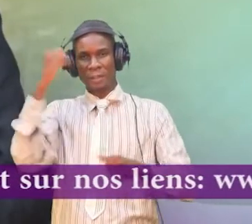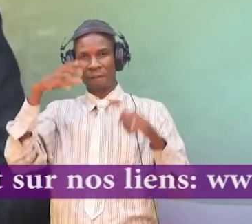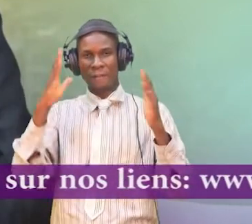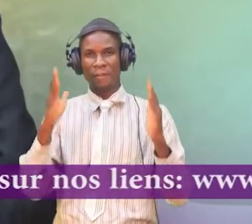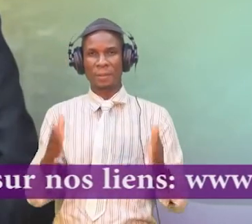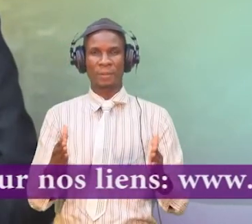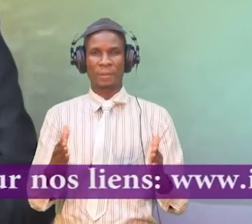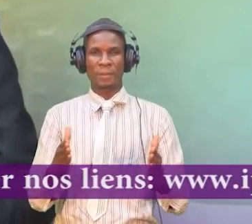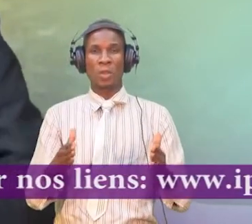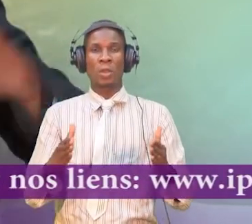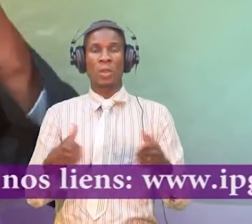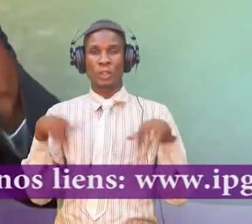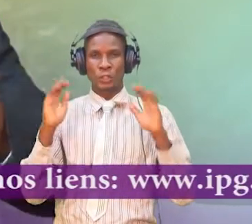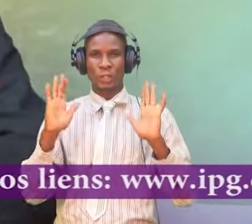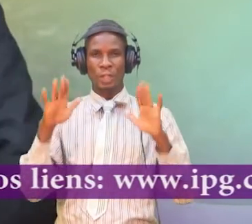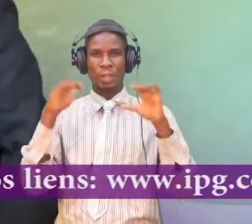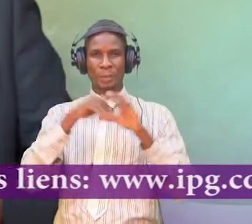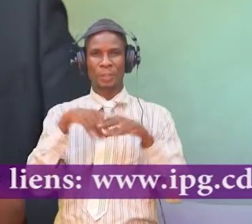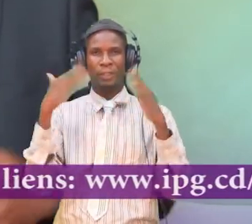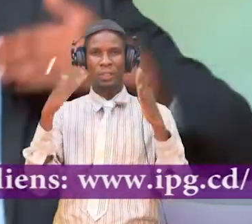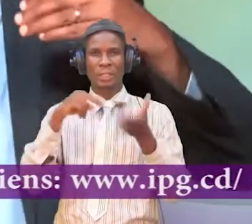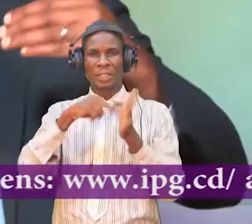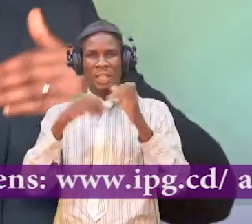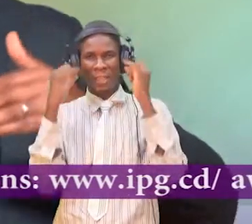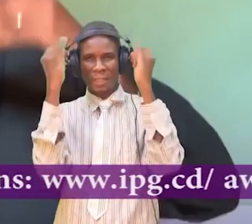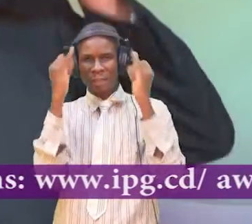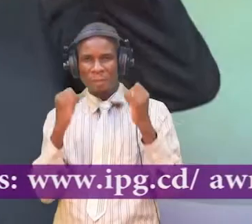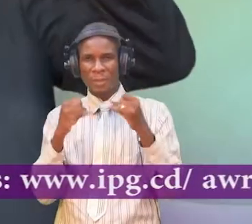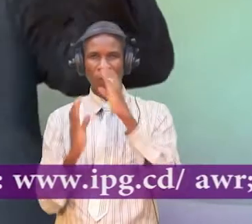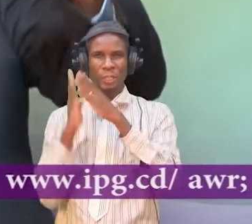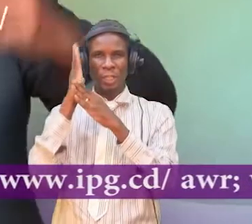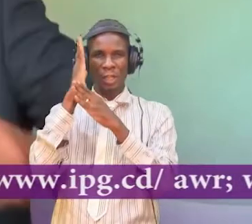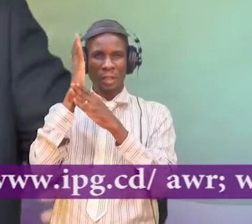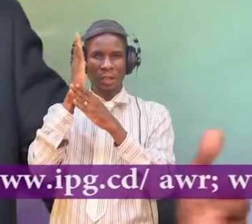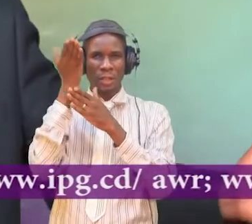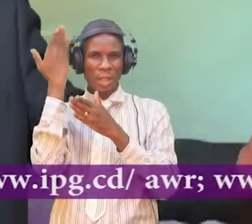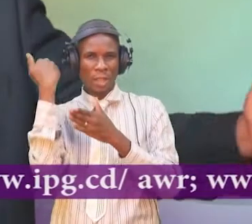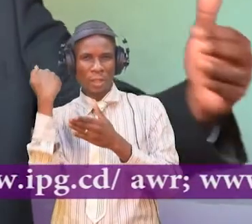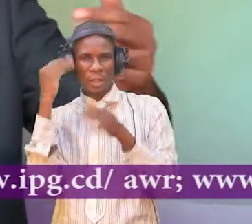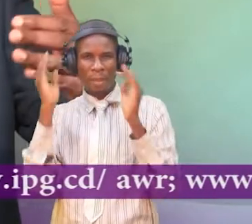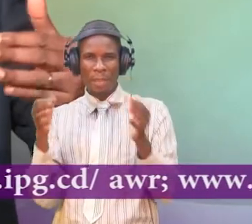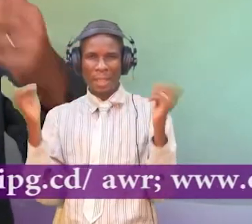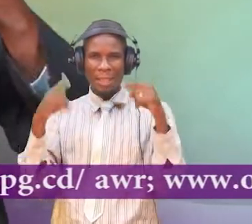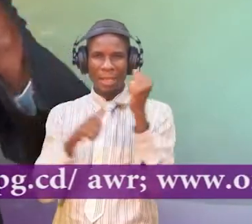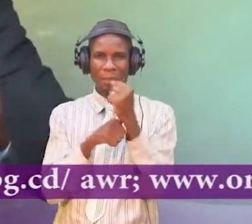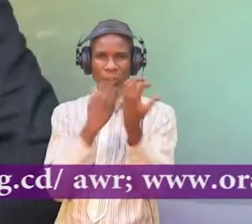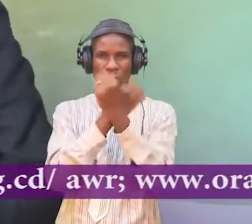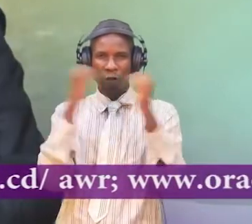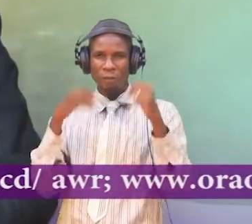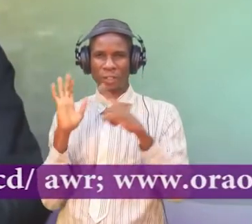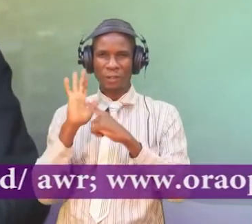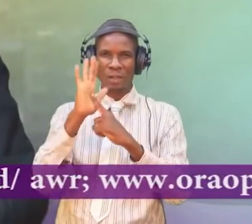balongi koleka bazali kosepela na nzambe. Ezali elilingi ya makambo makoya